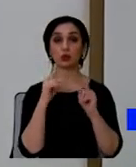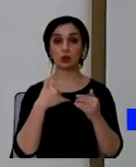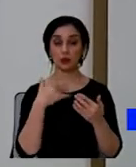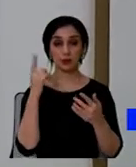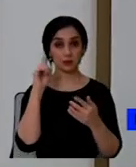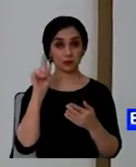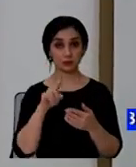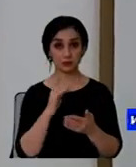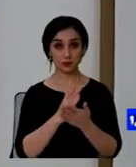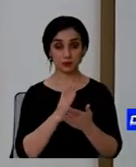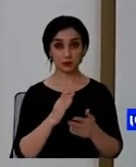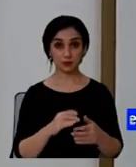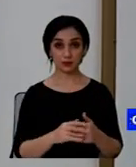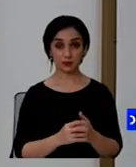известно?